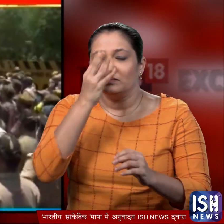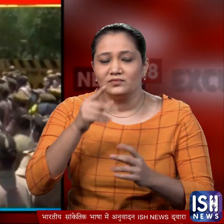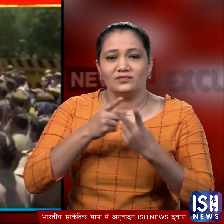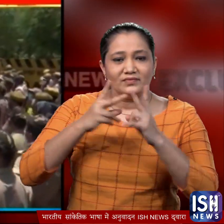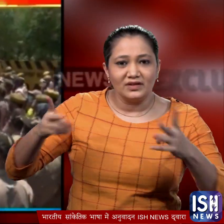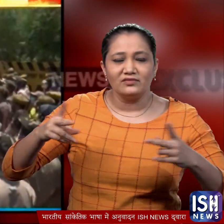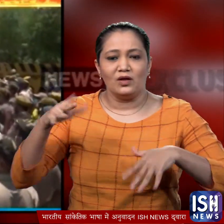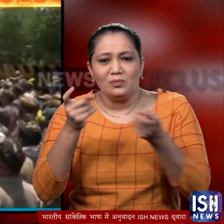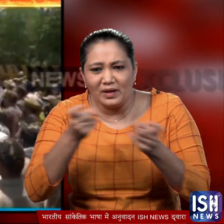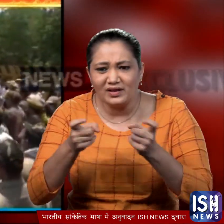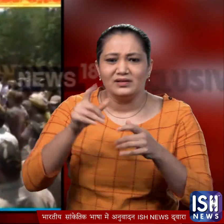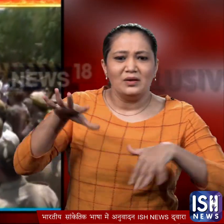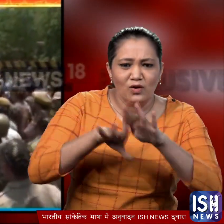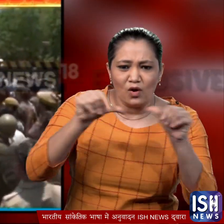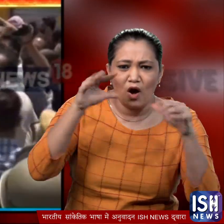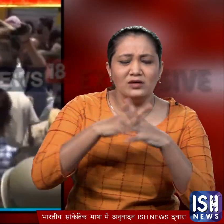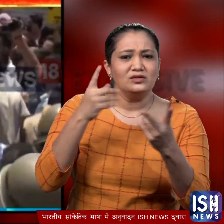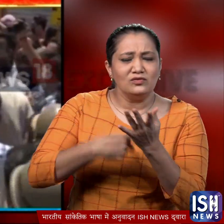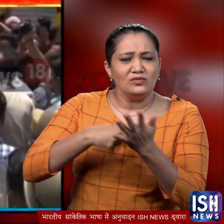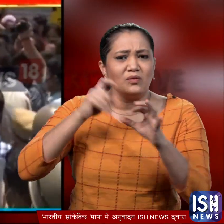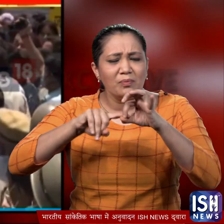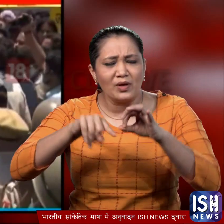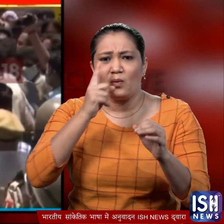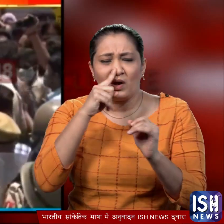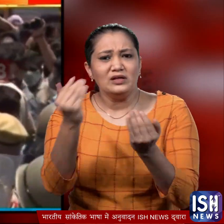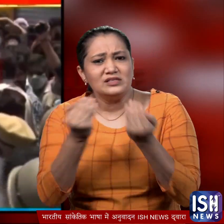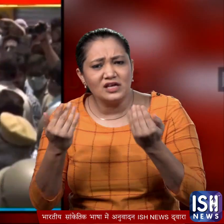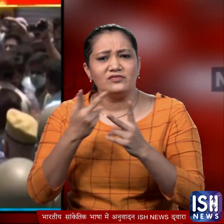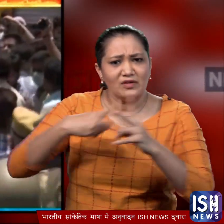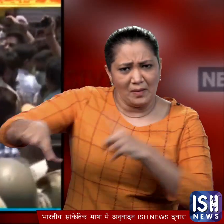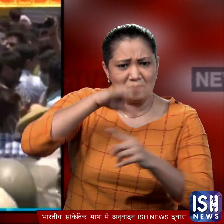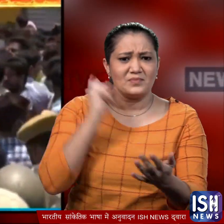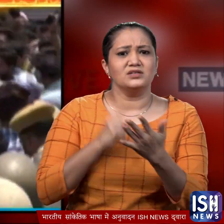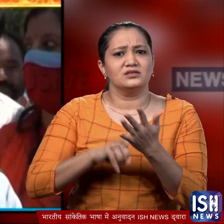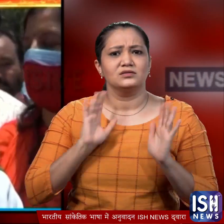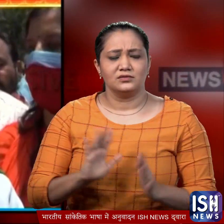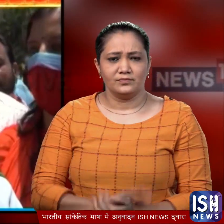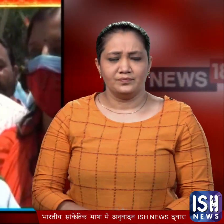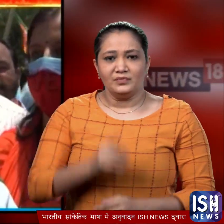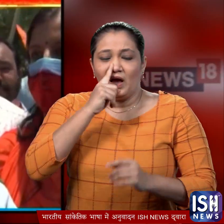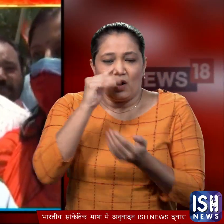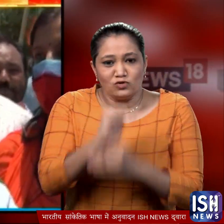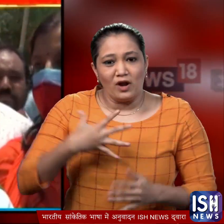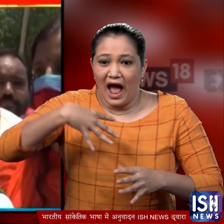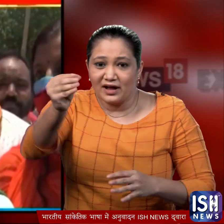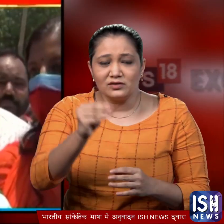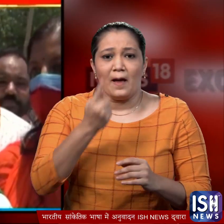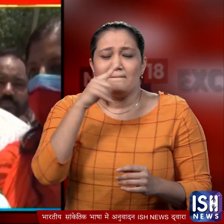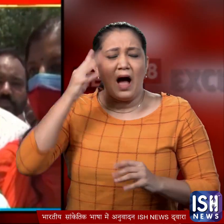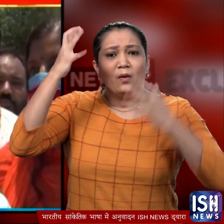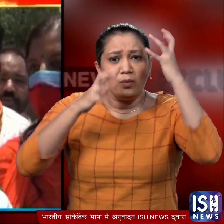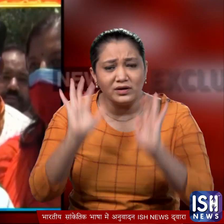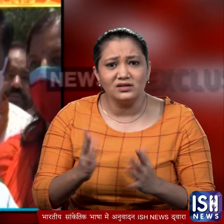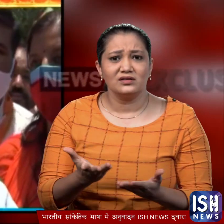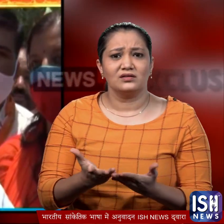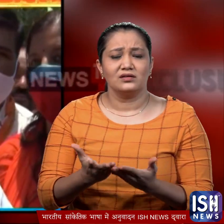बीजेपी ने राज्य की कानून व्यवस्था पर सवाल उठाते हुए सरकार से महिलाओं को सुरक्षित माहौल देने की मांग की। आज जब घर से बच्ची निकलती है तो माँ